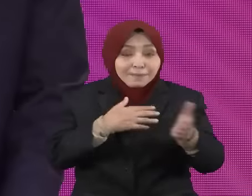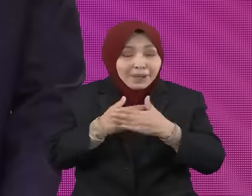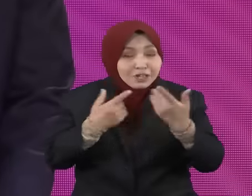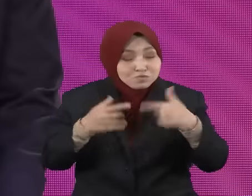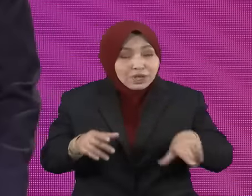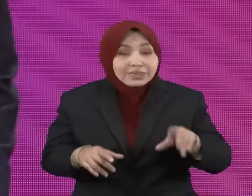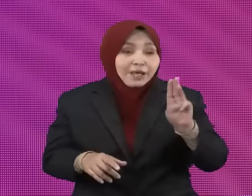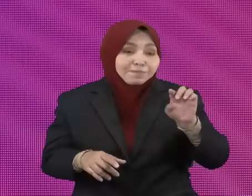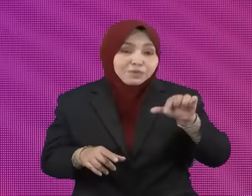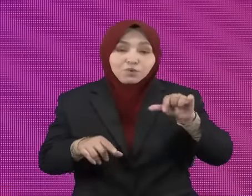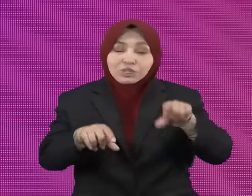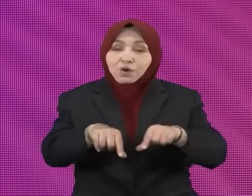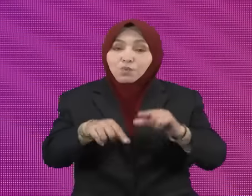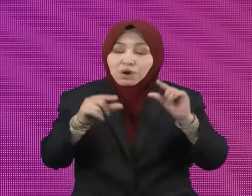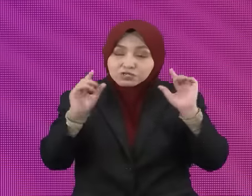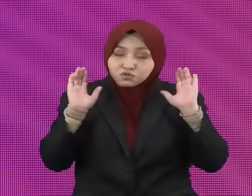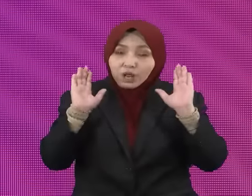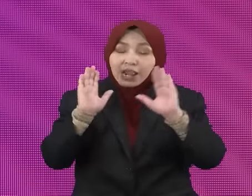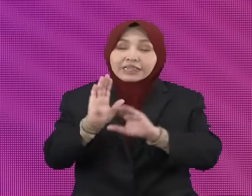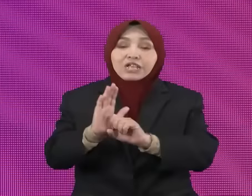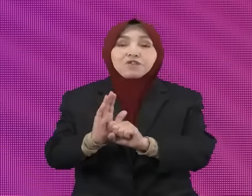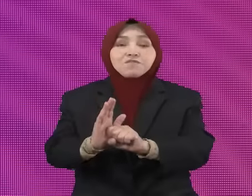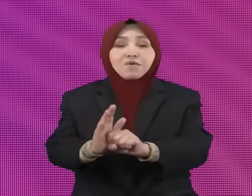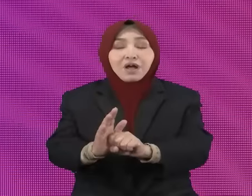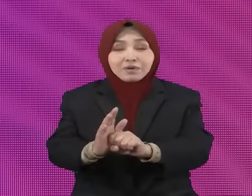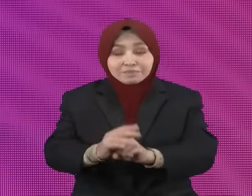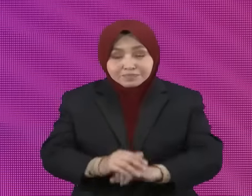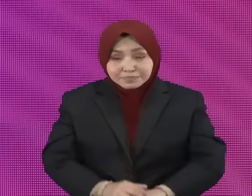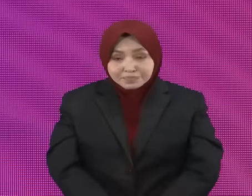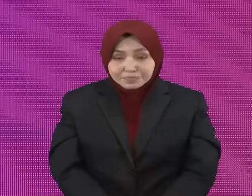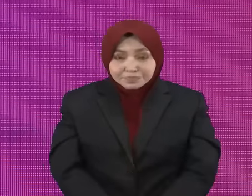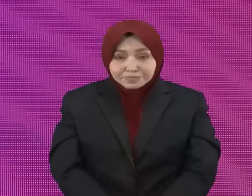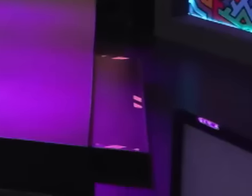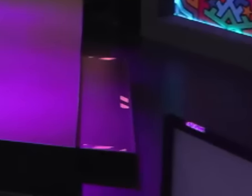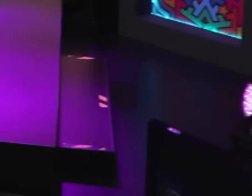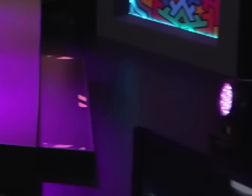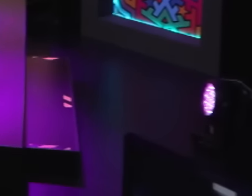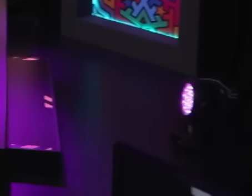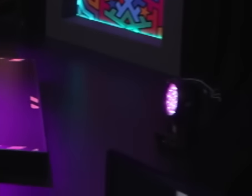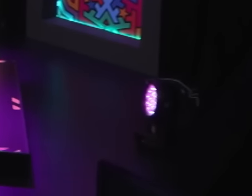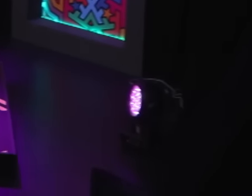My Quran Time. Quran, Salat, Infaq.